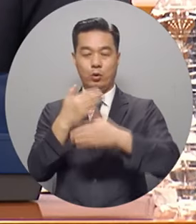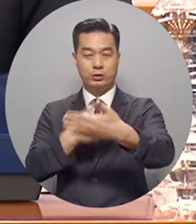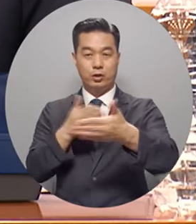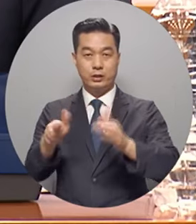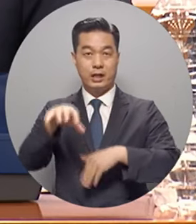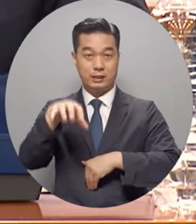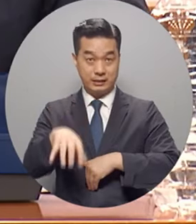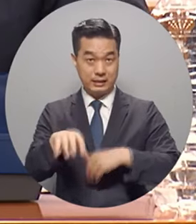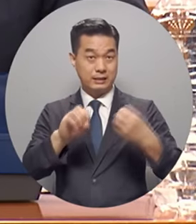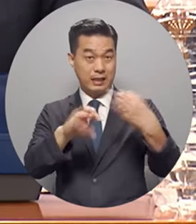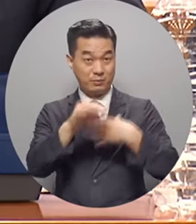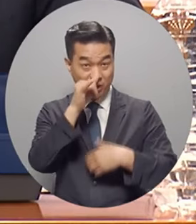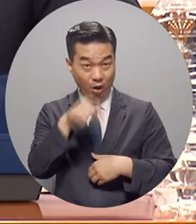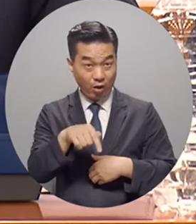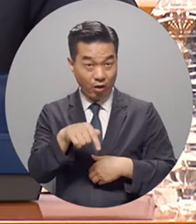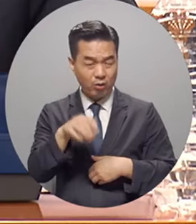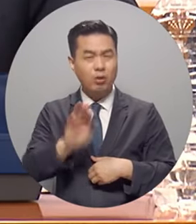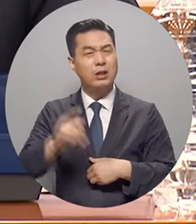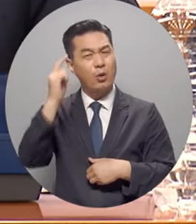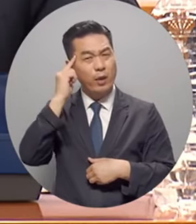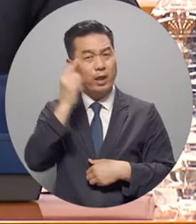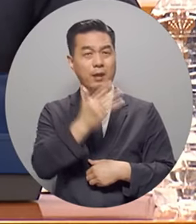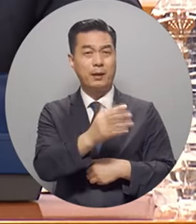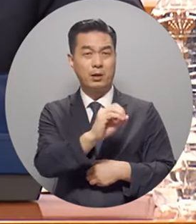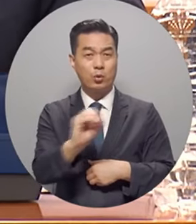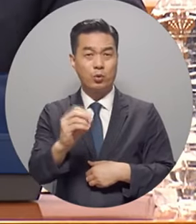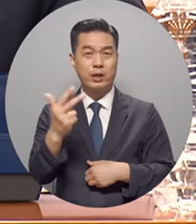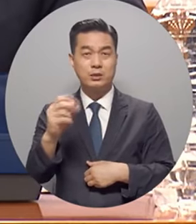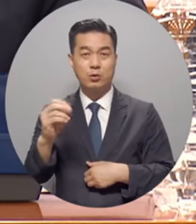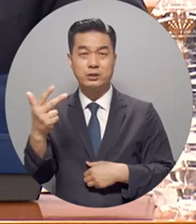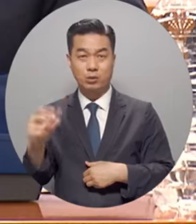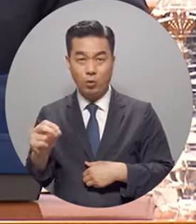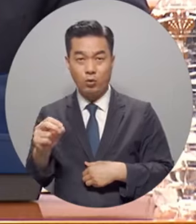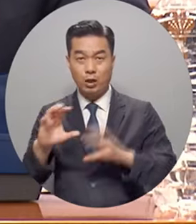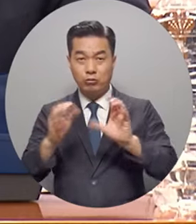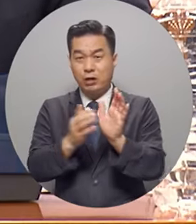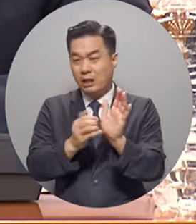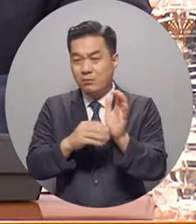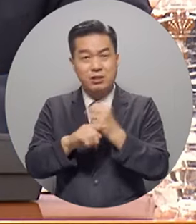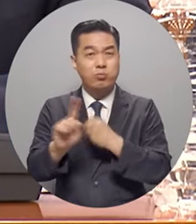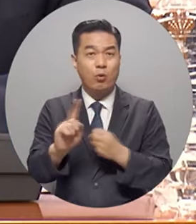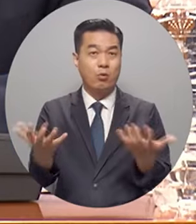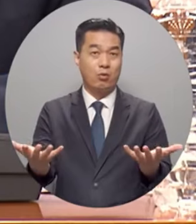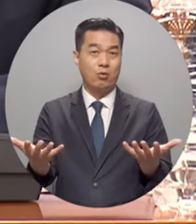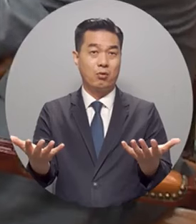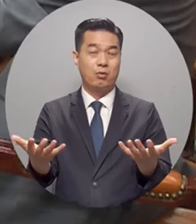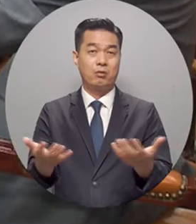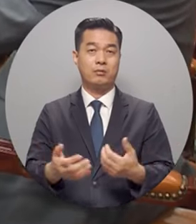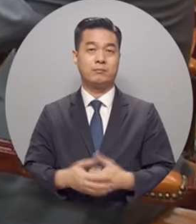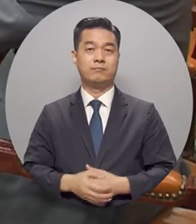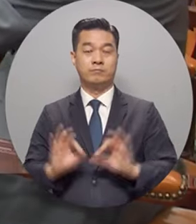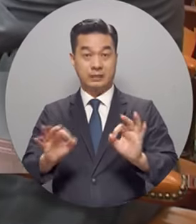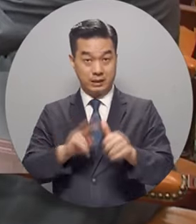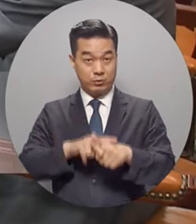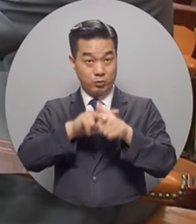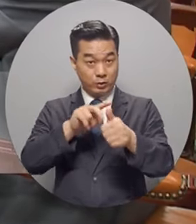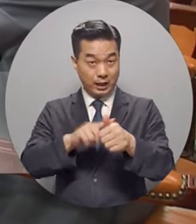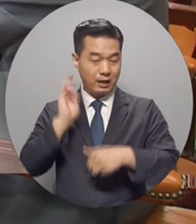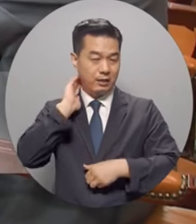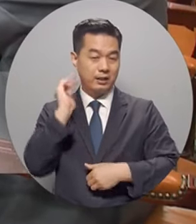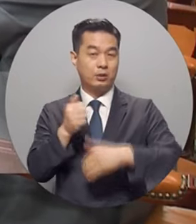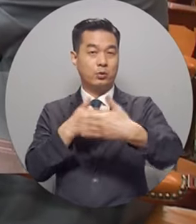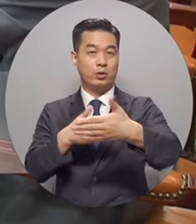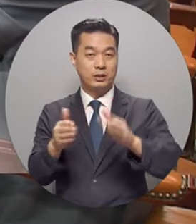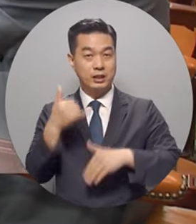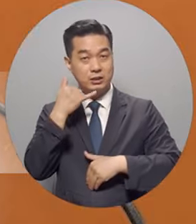경호처장실입니다라고 답을 했습니다. 그런데 왜 800-7070이 국가기밀이라는 얘기입니까? 김 후보자는 대통령실